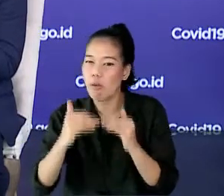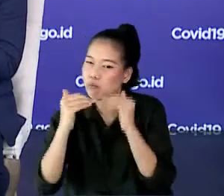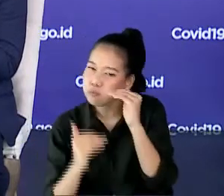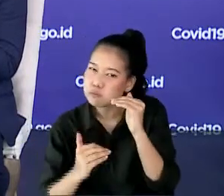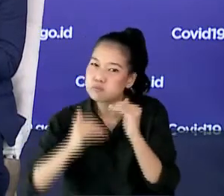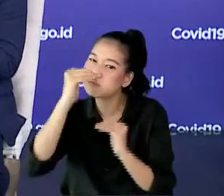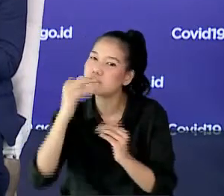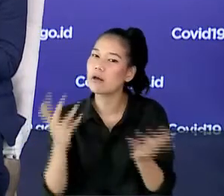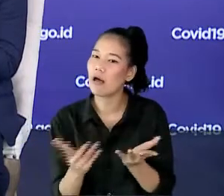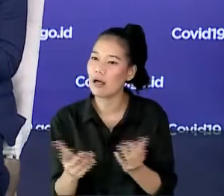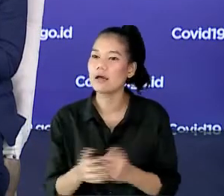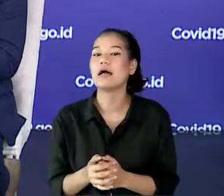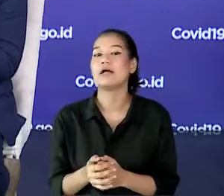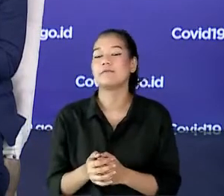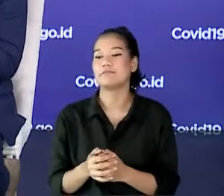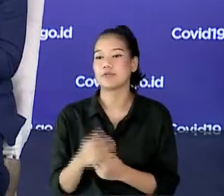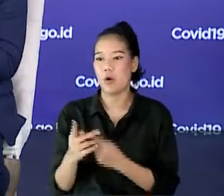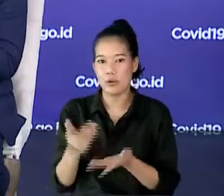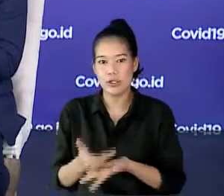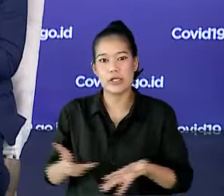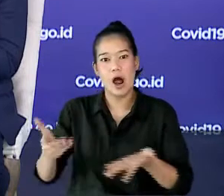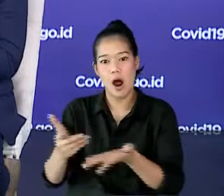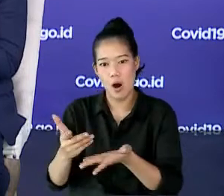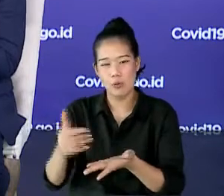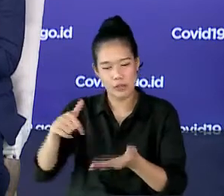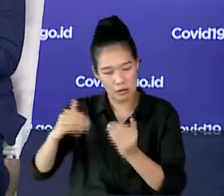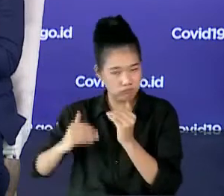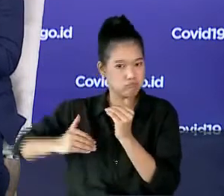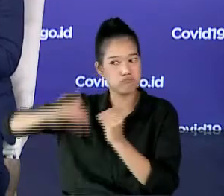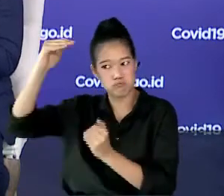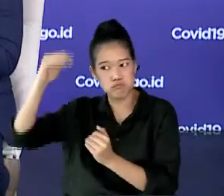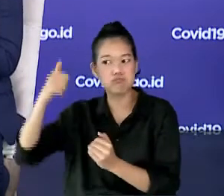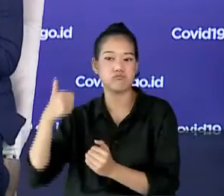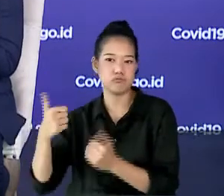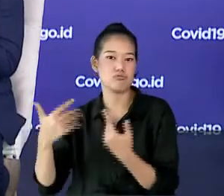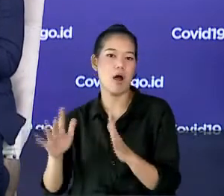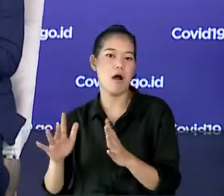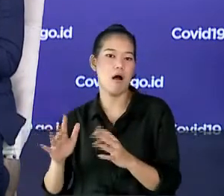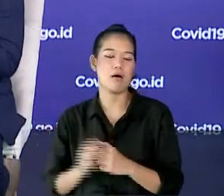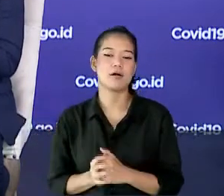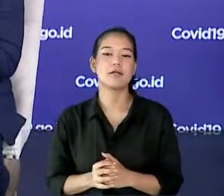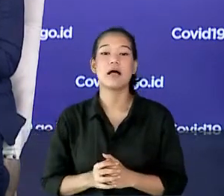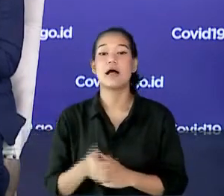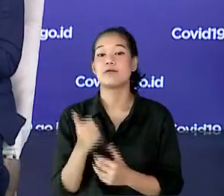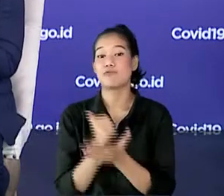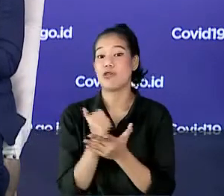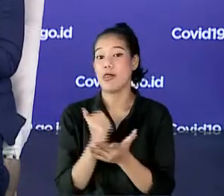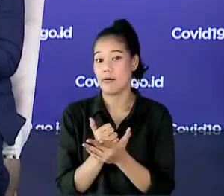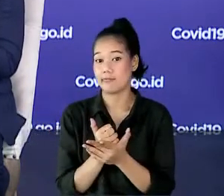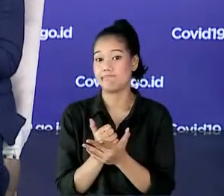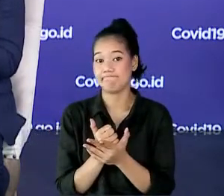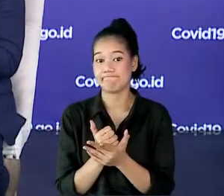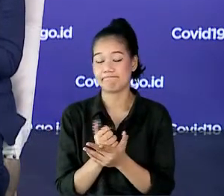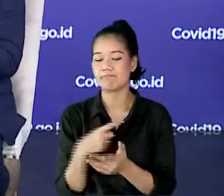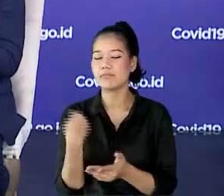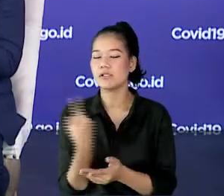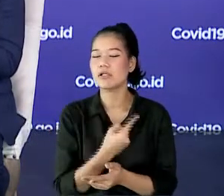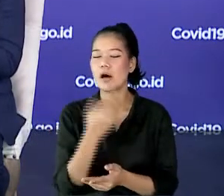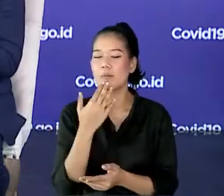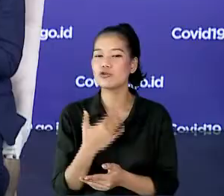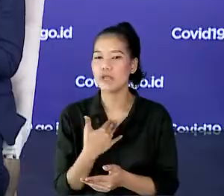rendah? Di awal lebih tinggi dong, kalau lebih sekarang. Lebih tinggi ya? Iya, okay. Betul. Jadi sebetulnya kita itu